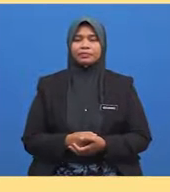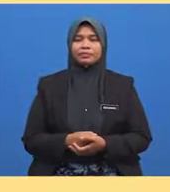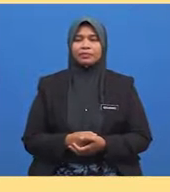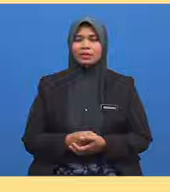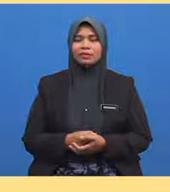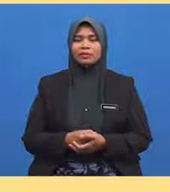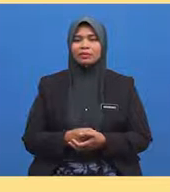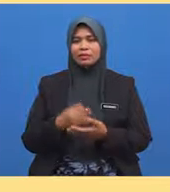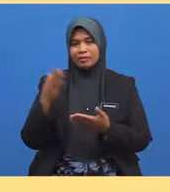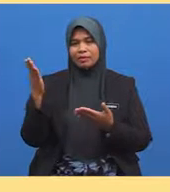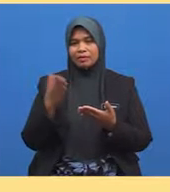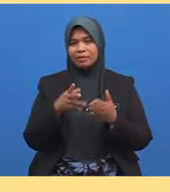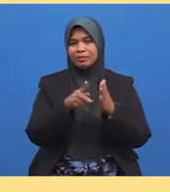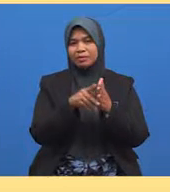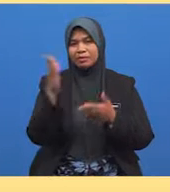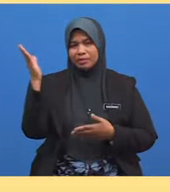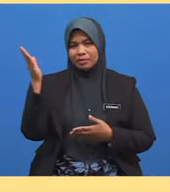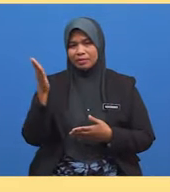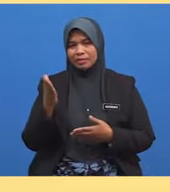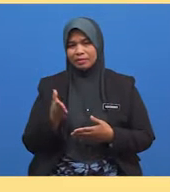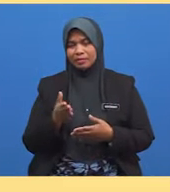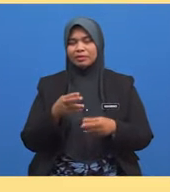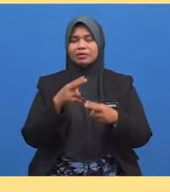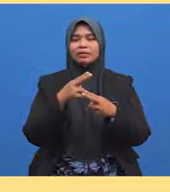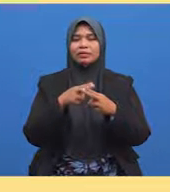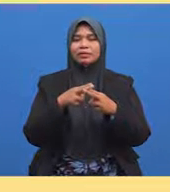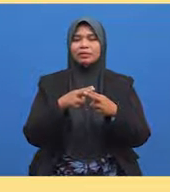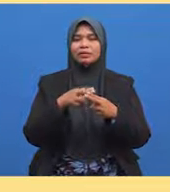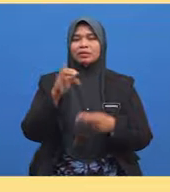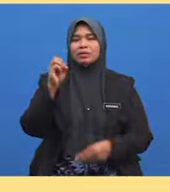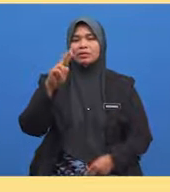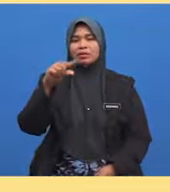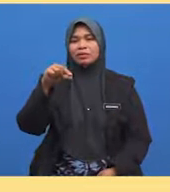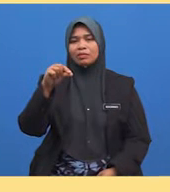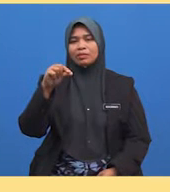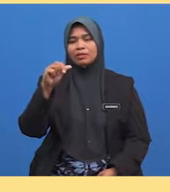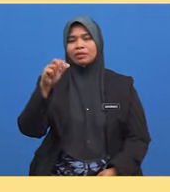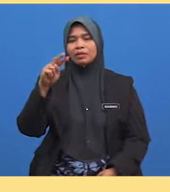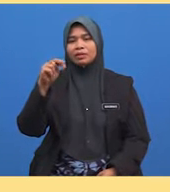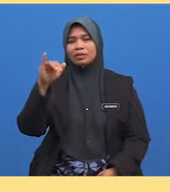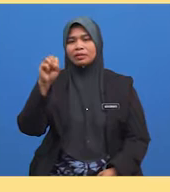Sila lihat apa yang dipaparkan dan cuba namakan organisma-organisma yang dipaparkan.